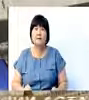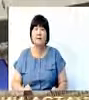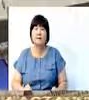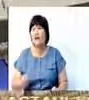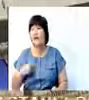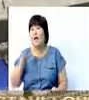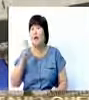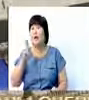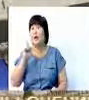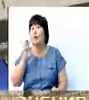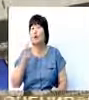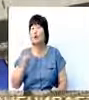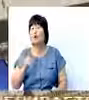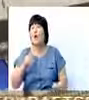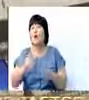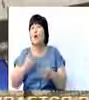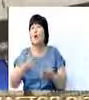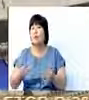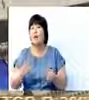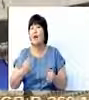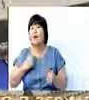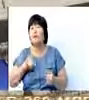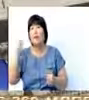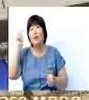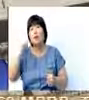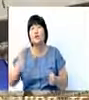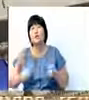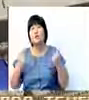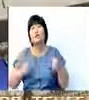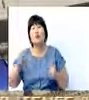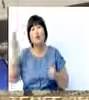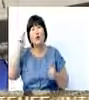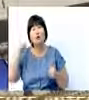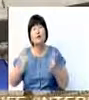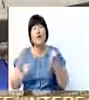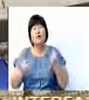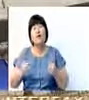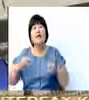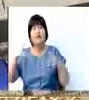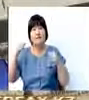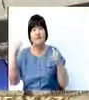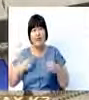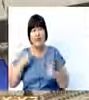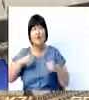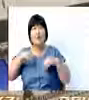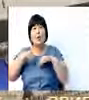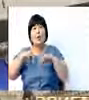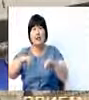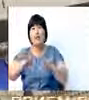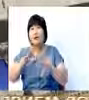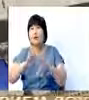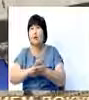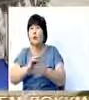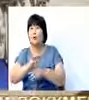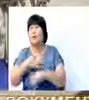Я пришел на курсы, чтобы до призыва в армию пройти учебно-тренировочные упражнения и научиться водить военную технику. Здесь созданы для этого все